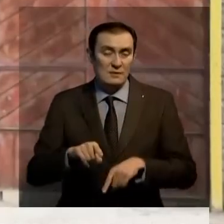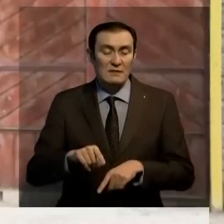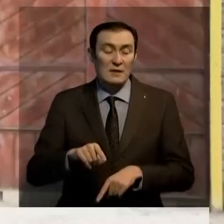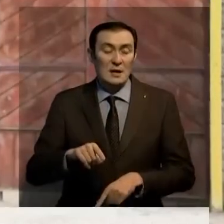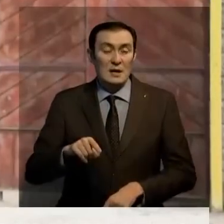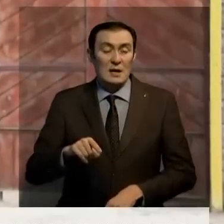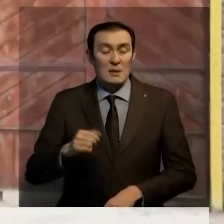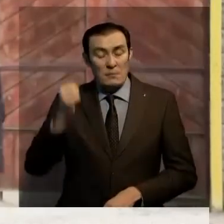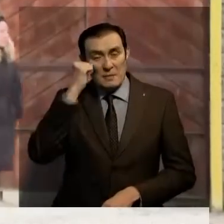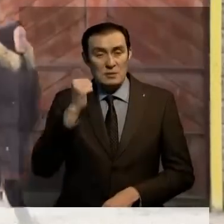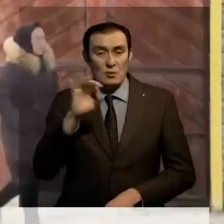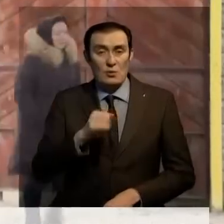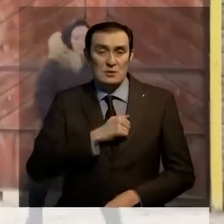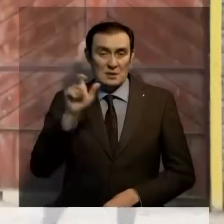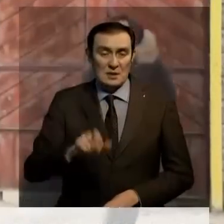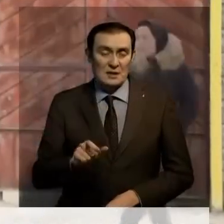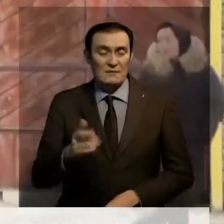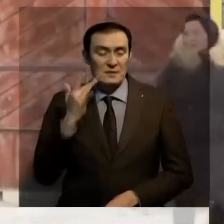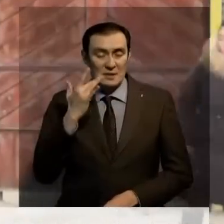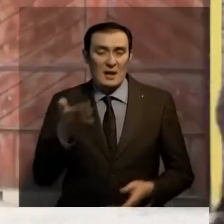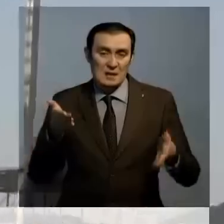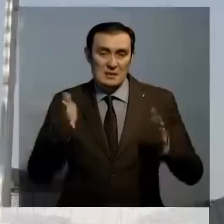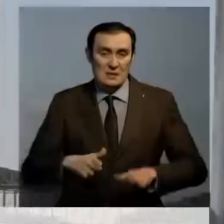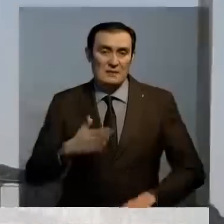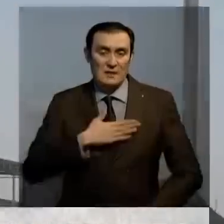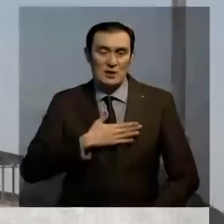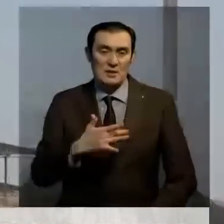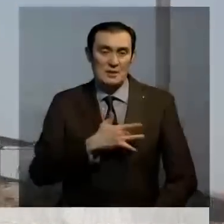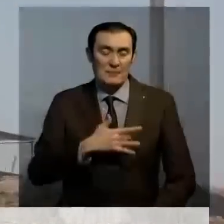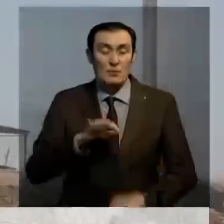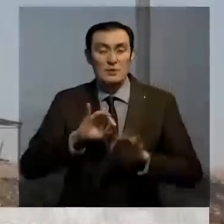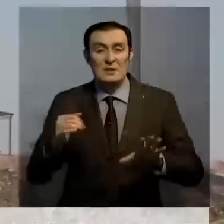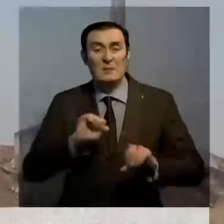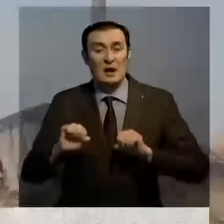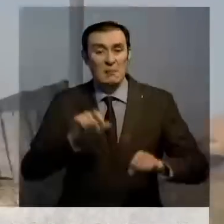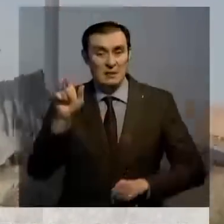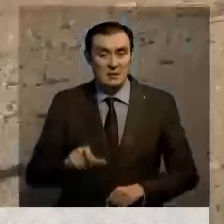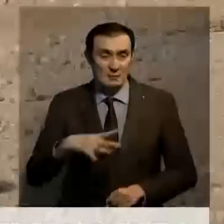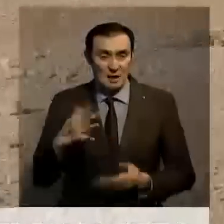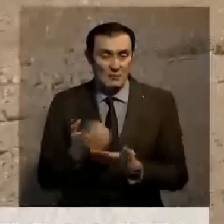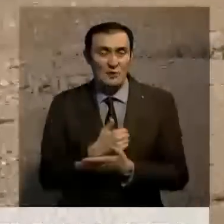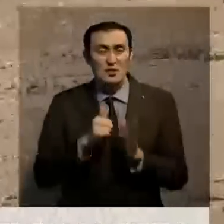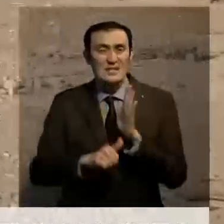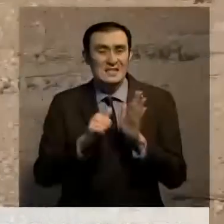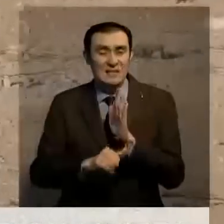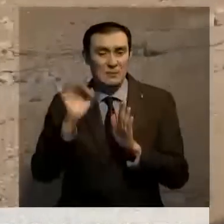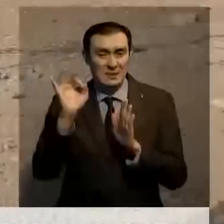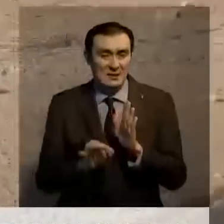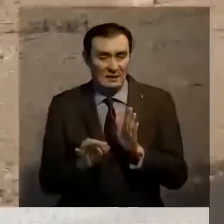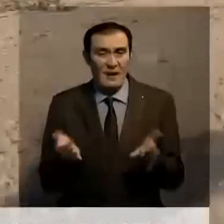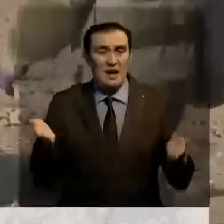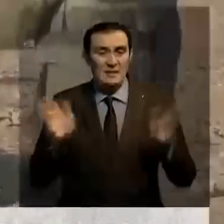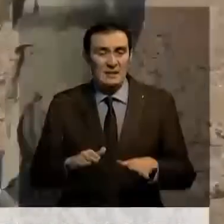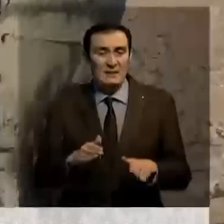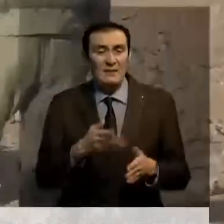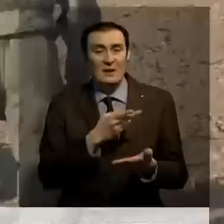Бауржана. Память о нем навсегда останется в наших сердцах. По словам командира части, обнаружили около 60%